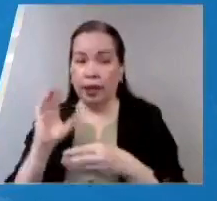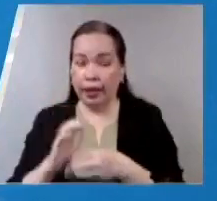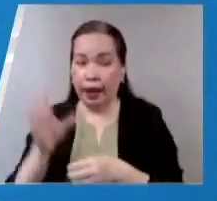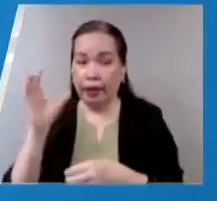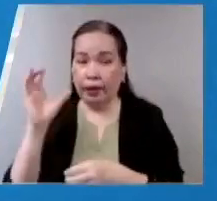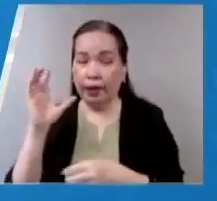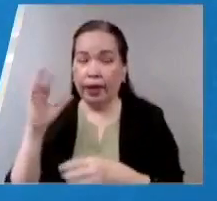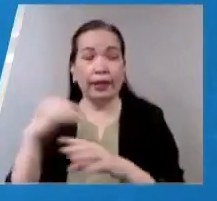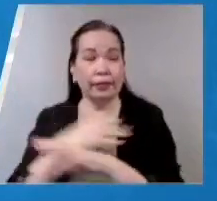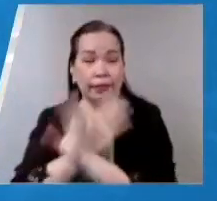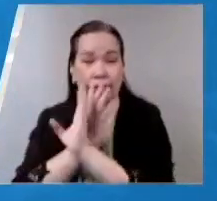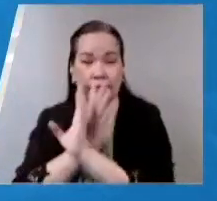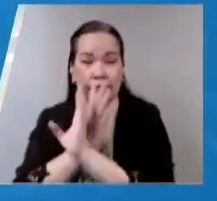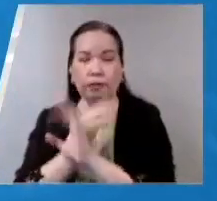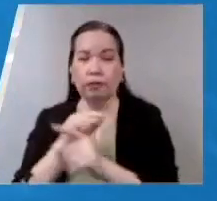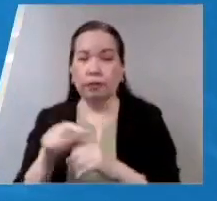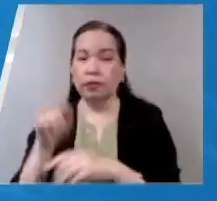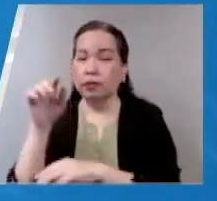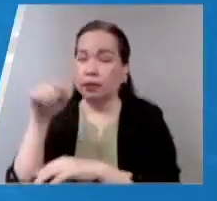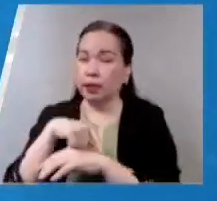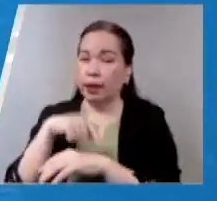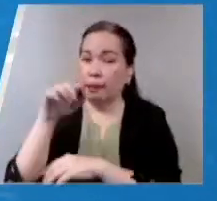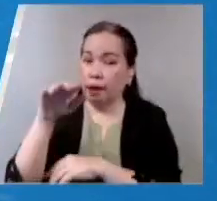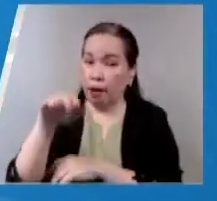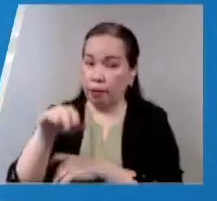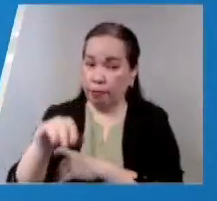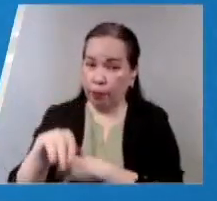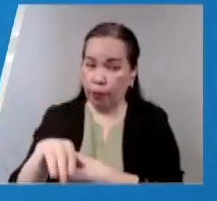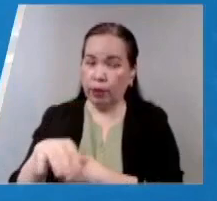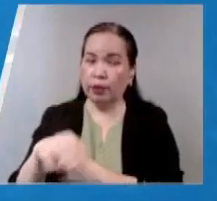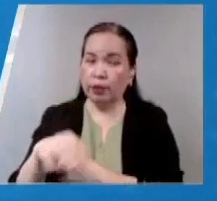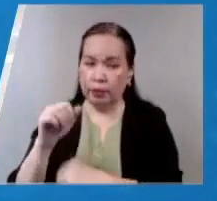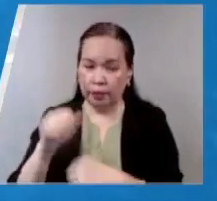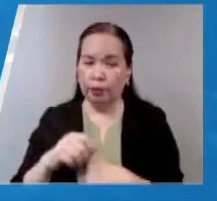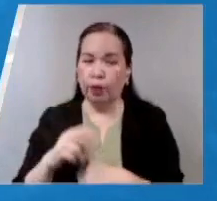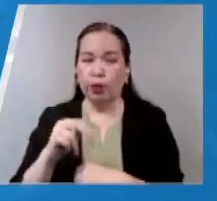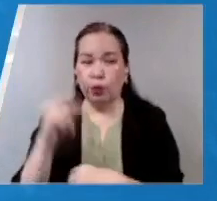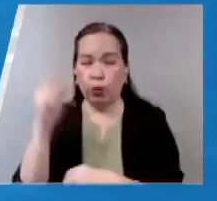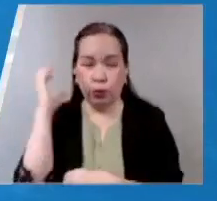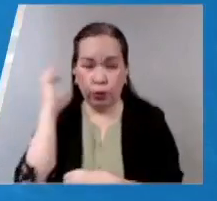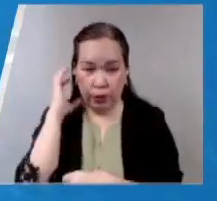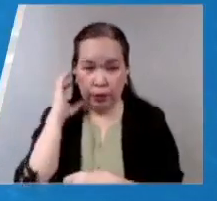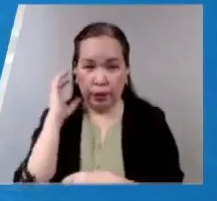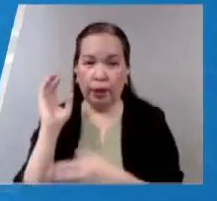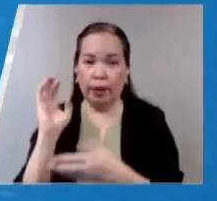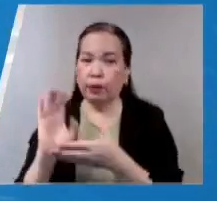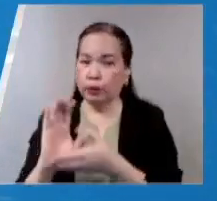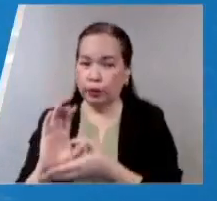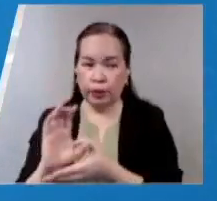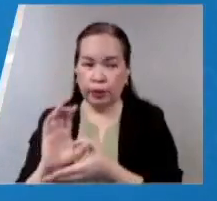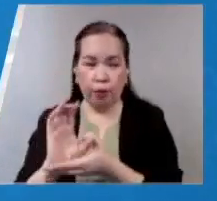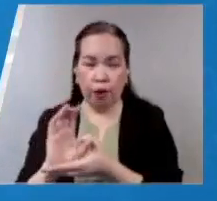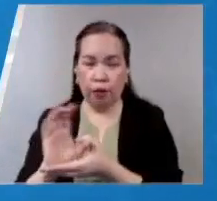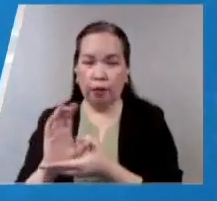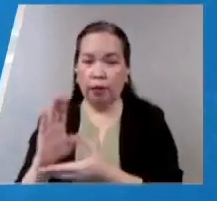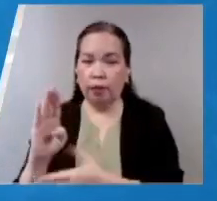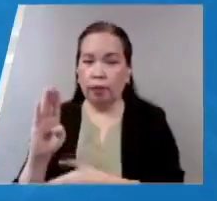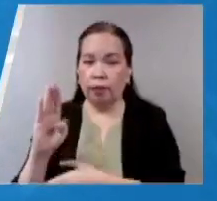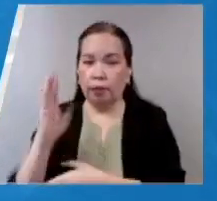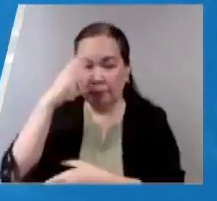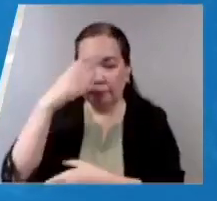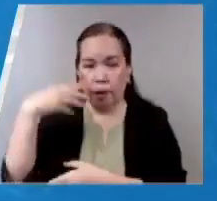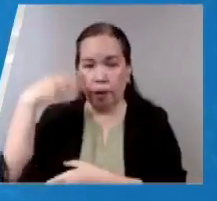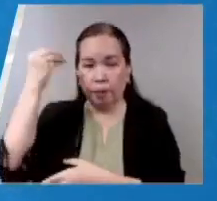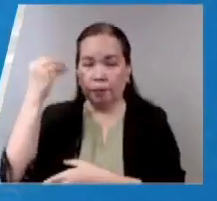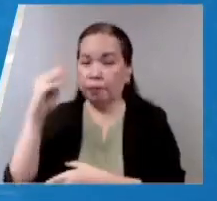hapon, mas marami na ang uulanin kasama na ang Northern Mindanao, Zamboanga Peninsula, Barm at Soksarjen.